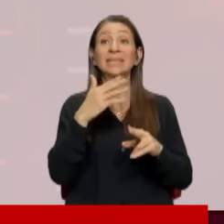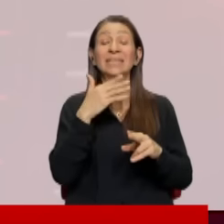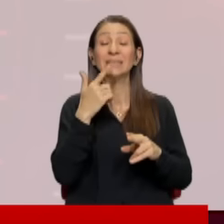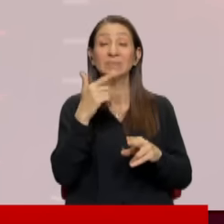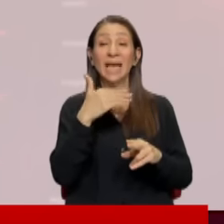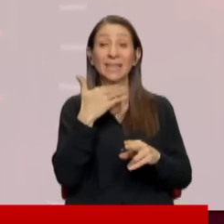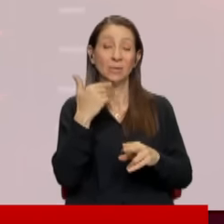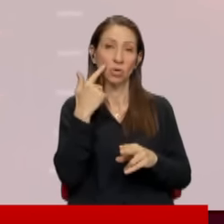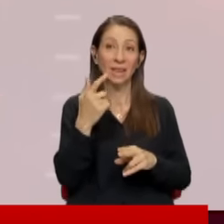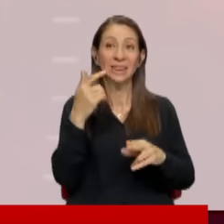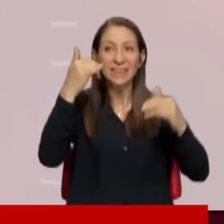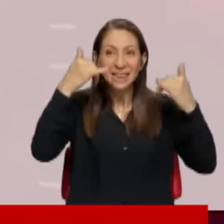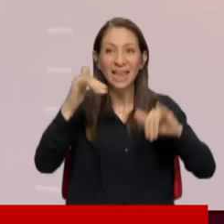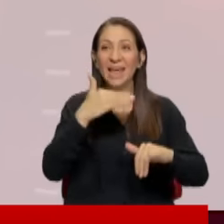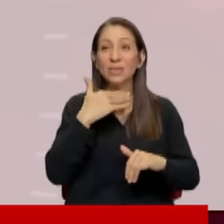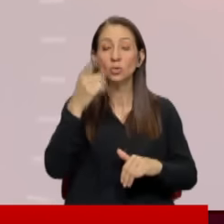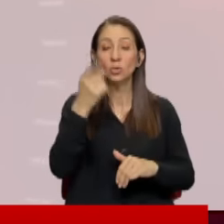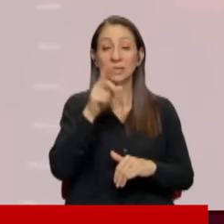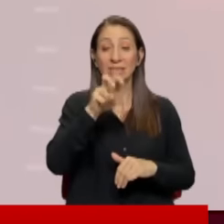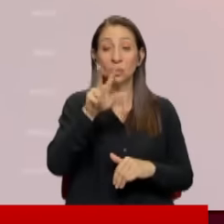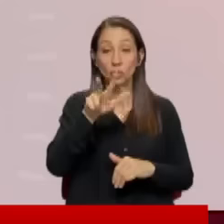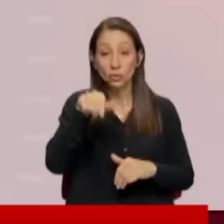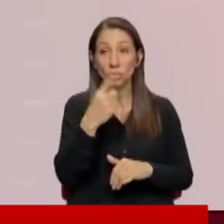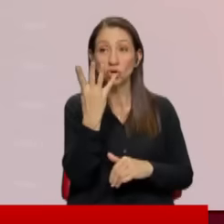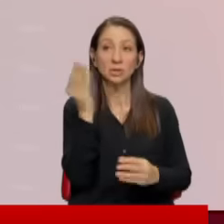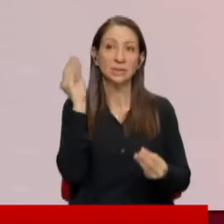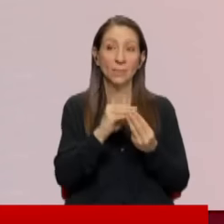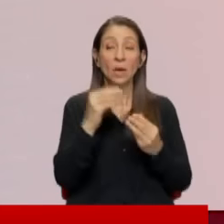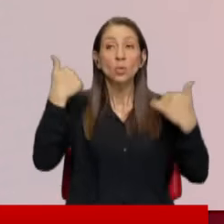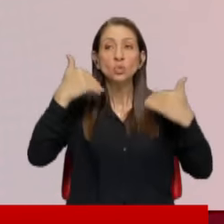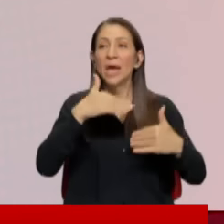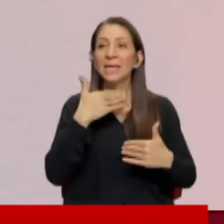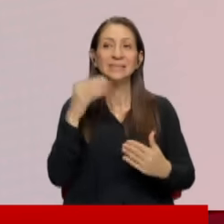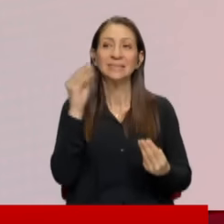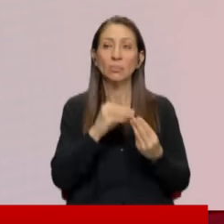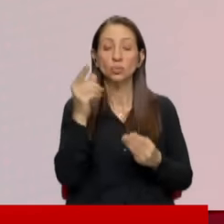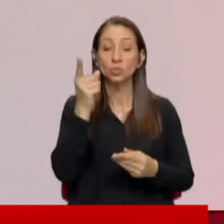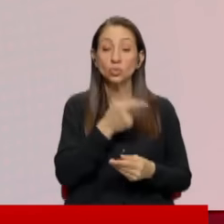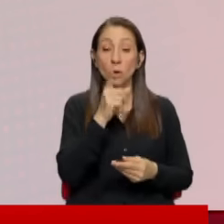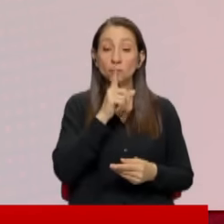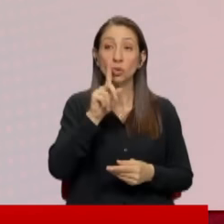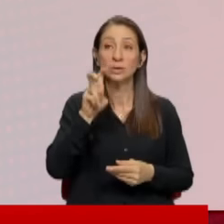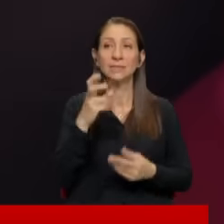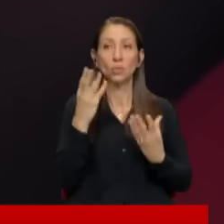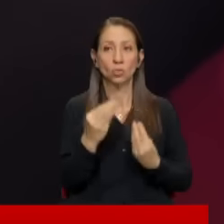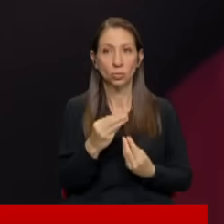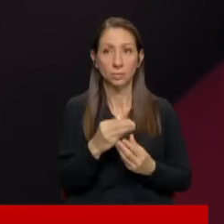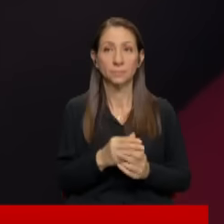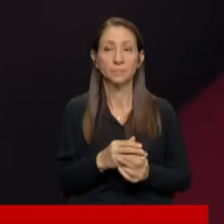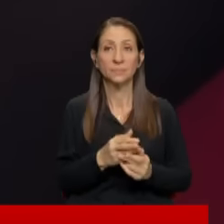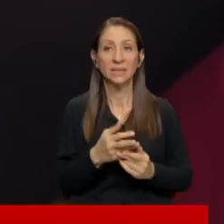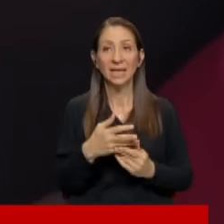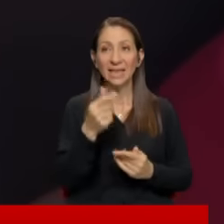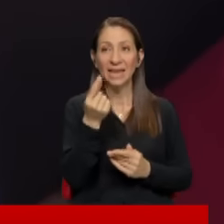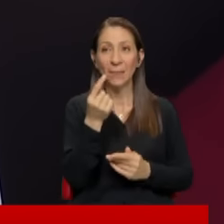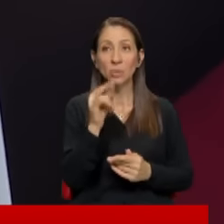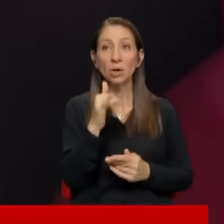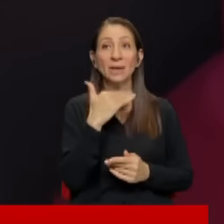Konseyi'ne göre dana eti bir yılda %83,4 zamlandı. Kuzu etinde zam yıllık %118'i buldu. Yarım kilo